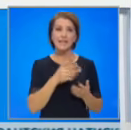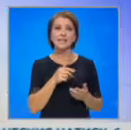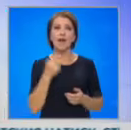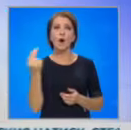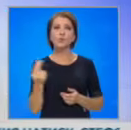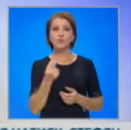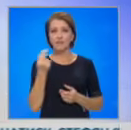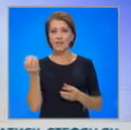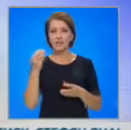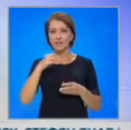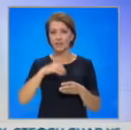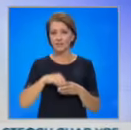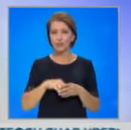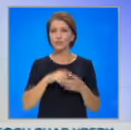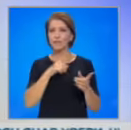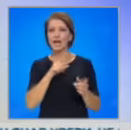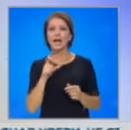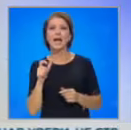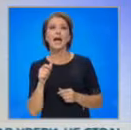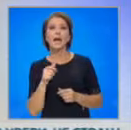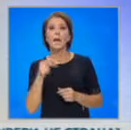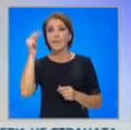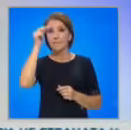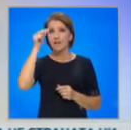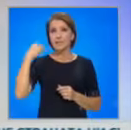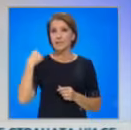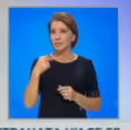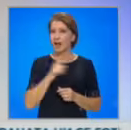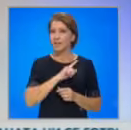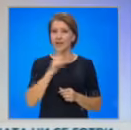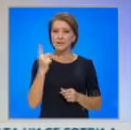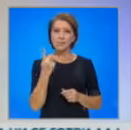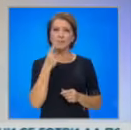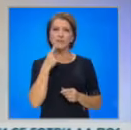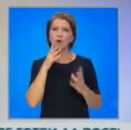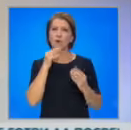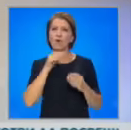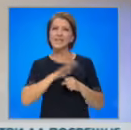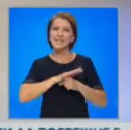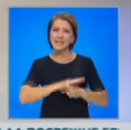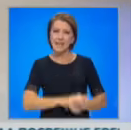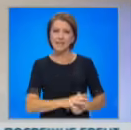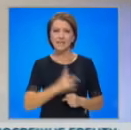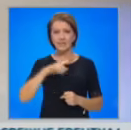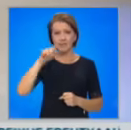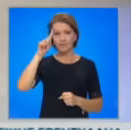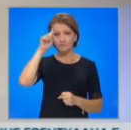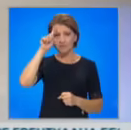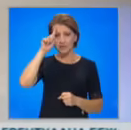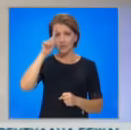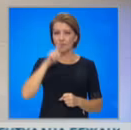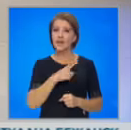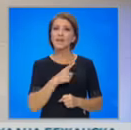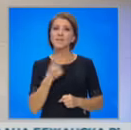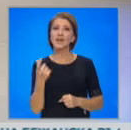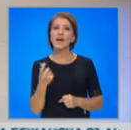Ивайло Стоянов. Здравей, Сашо! Българският президент не за първи път говори за натиск по темата евроинтеграция на Скопие и това не е